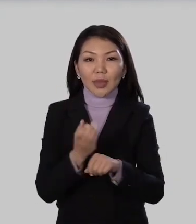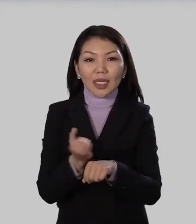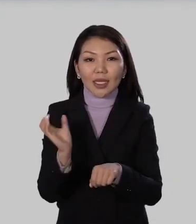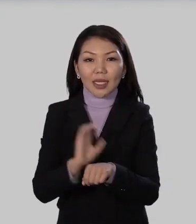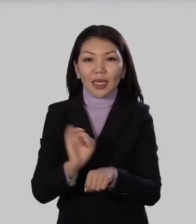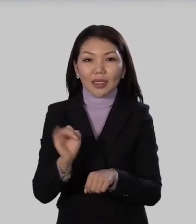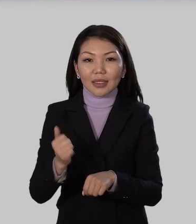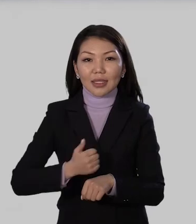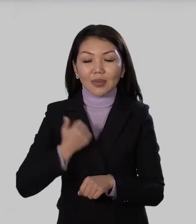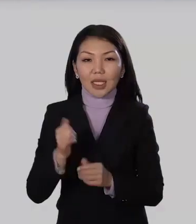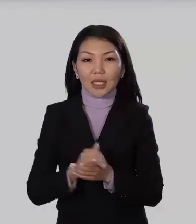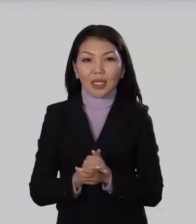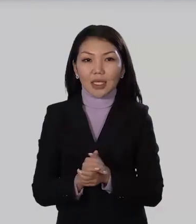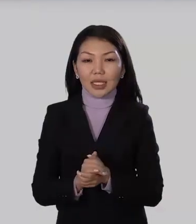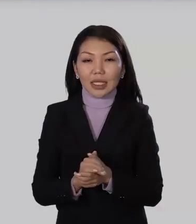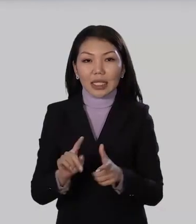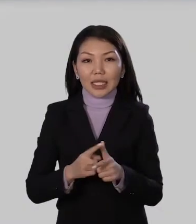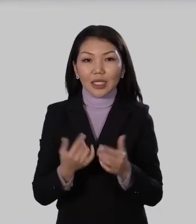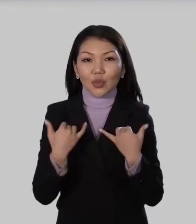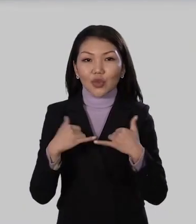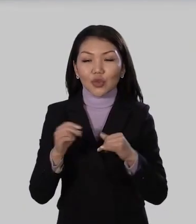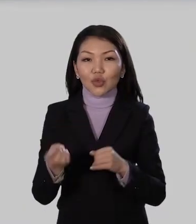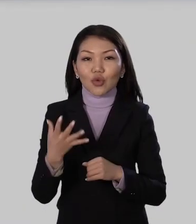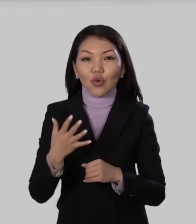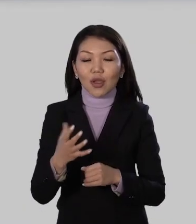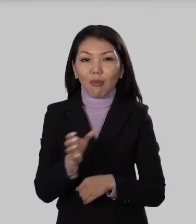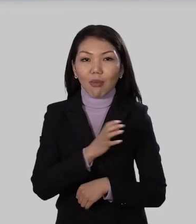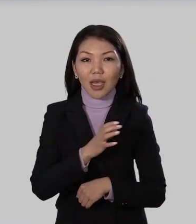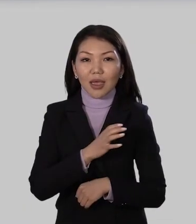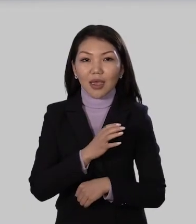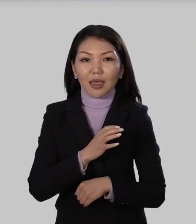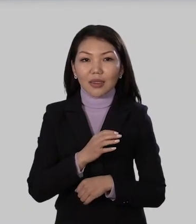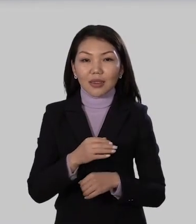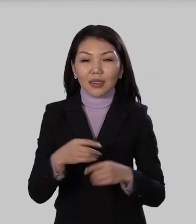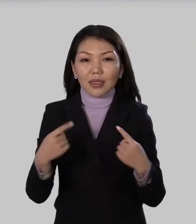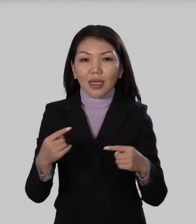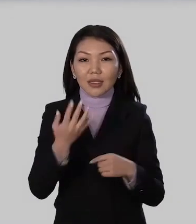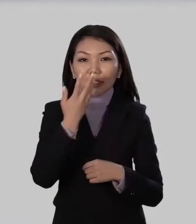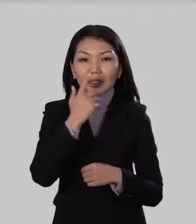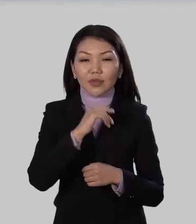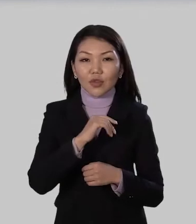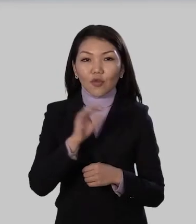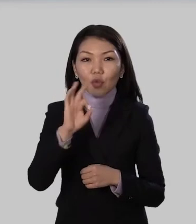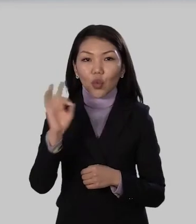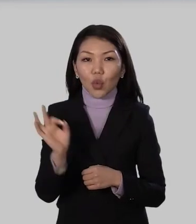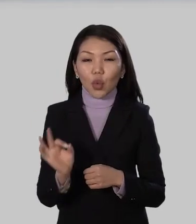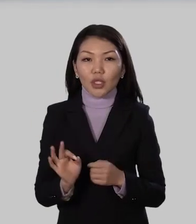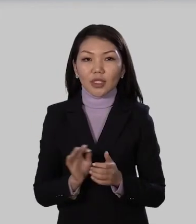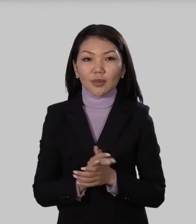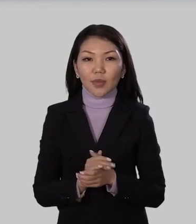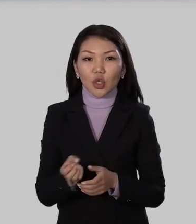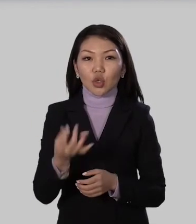смелые. Или удивляться, сколько богатых оттенков у осени, сколько света у зимы.